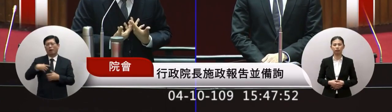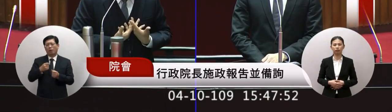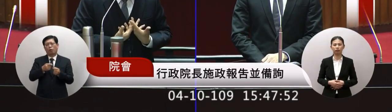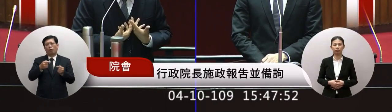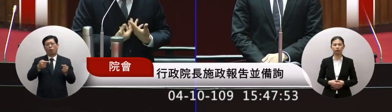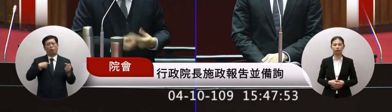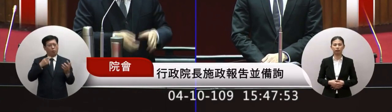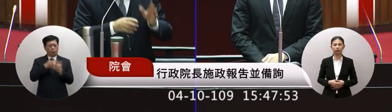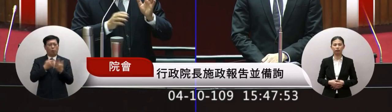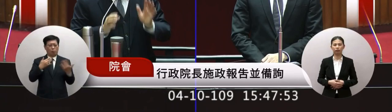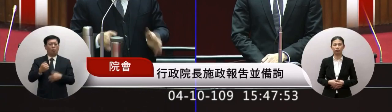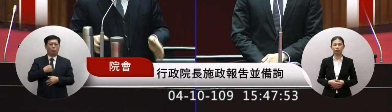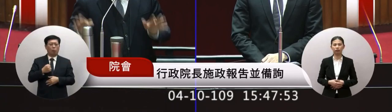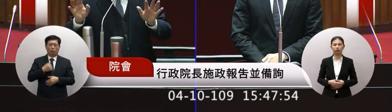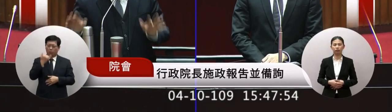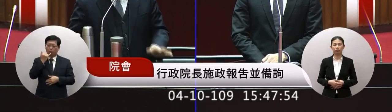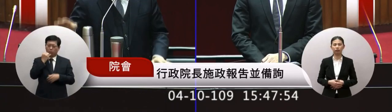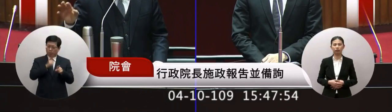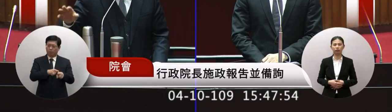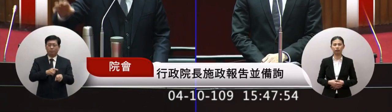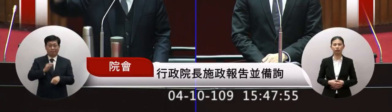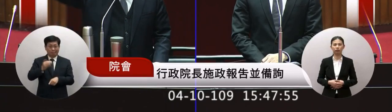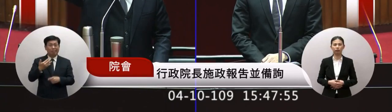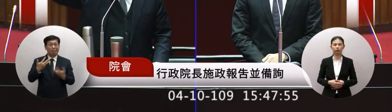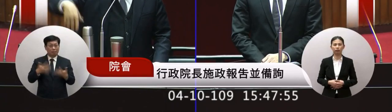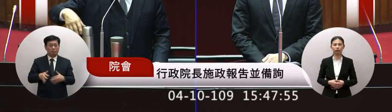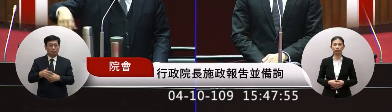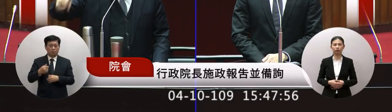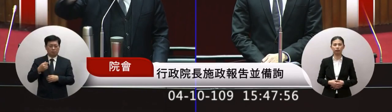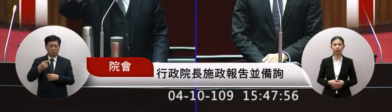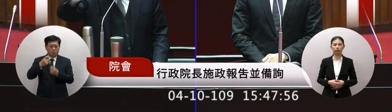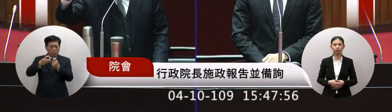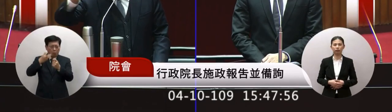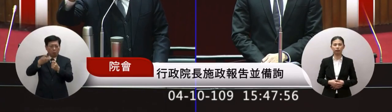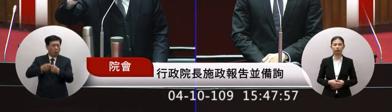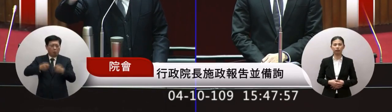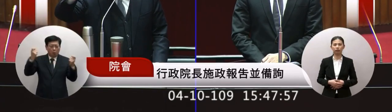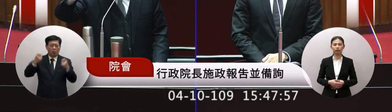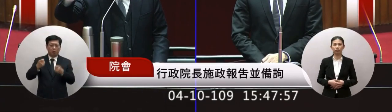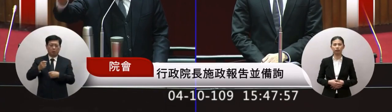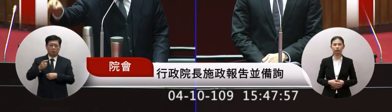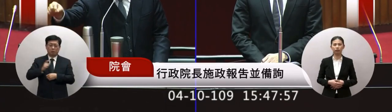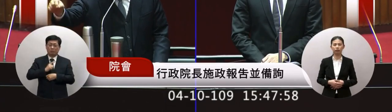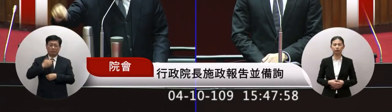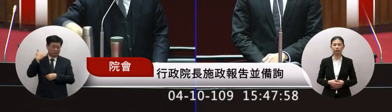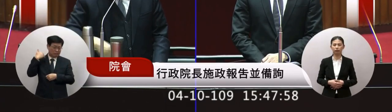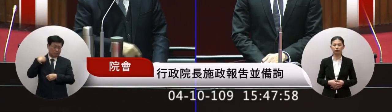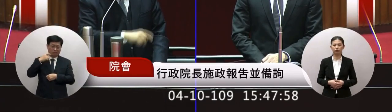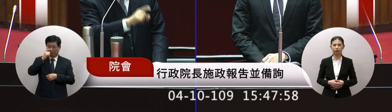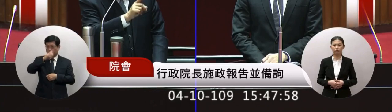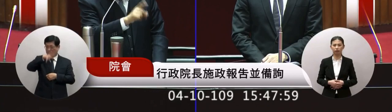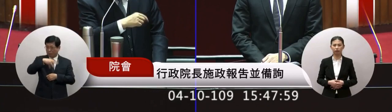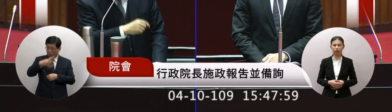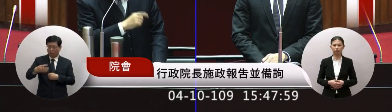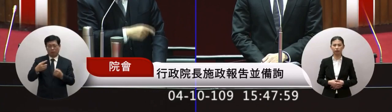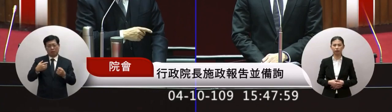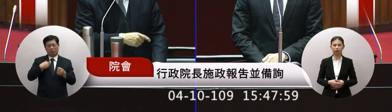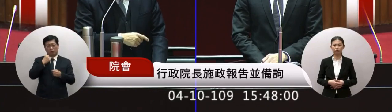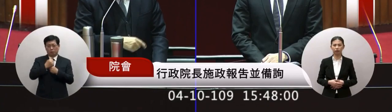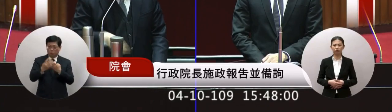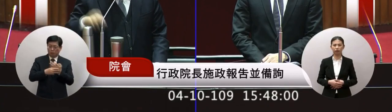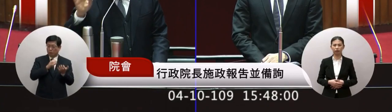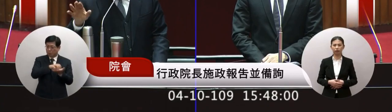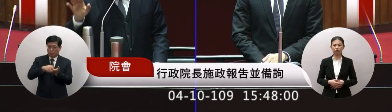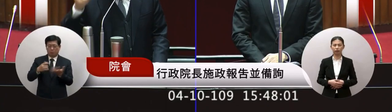当接受啊。啊，但是有诶可能几十年，伊诶表格是安尼，或者是伊诶作业是安